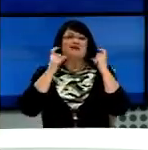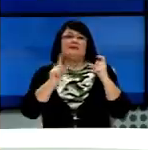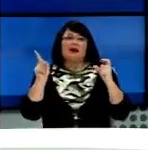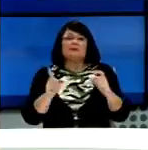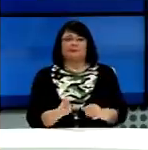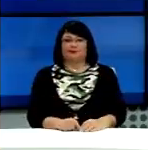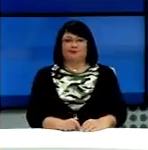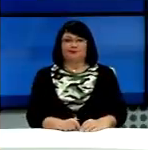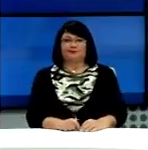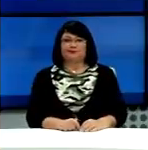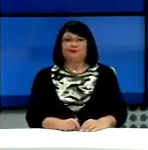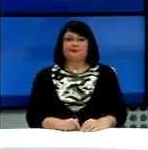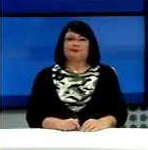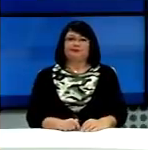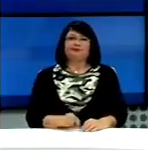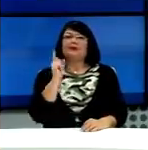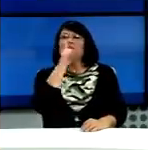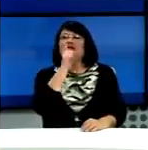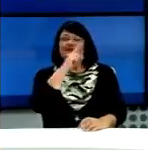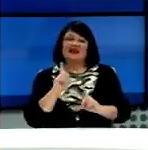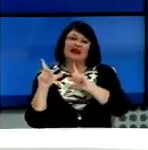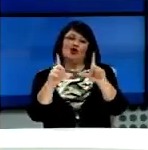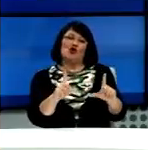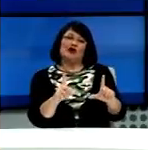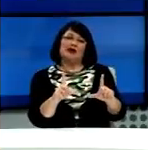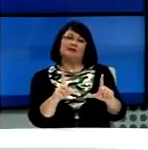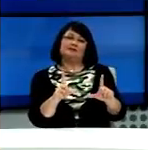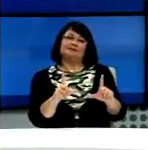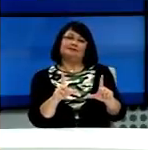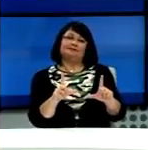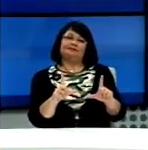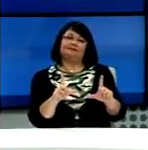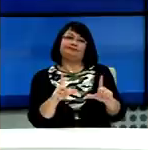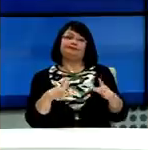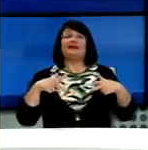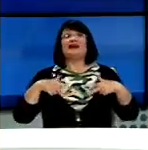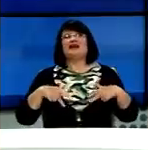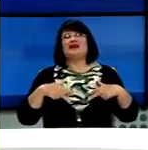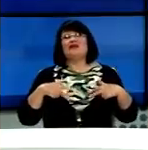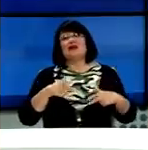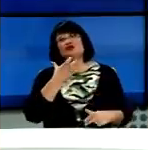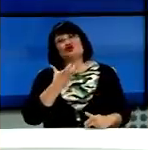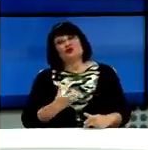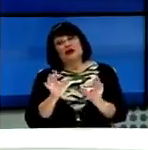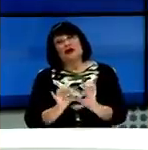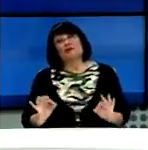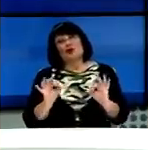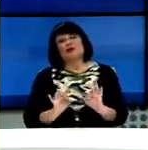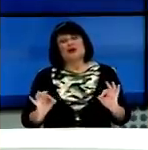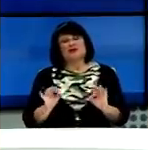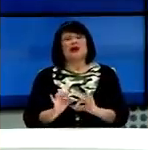Αυτή λοιπόν η ψεύτικη εικόνα μιας κυβέρνησης δήθεν σοβαρής και προετοιμασμένης για